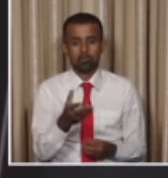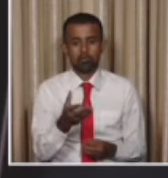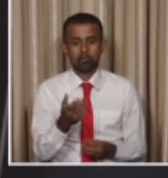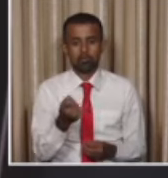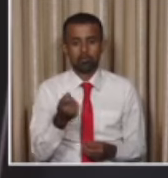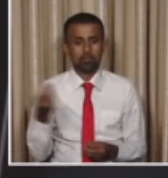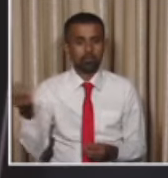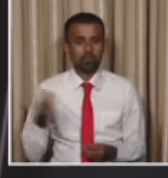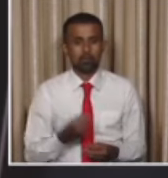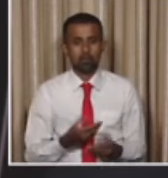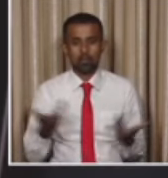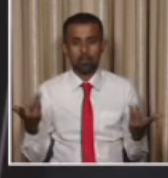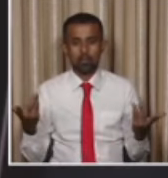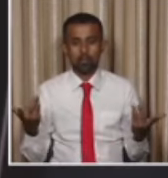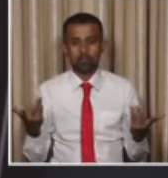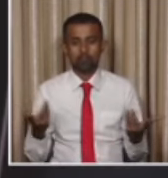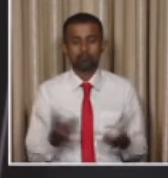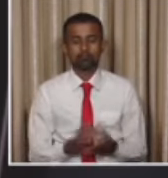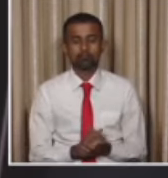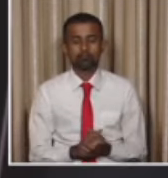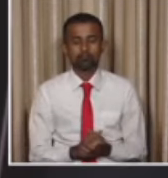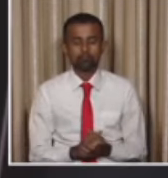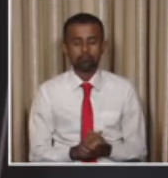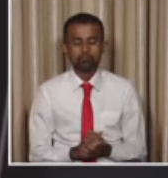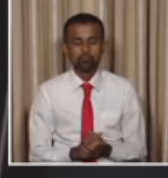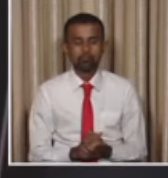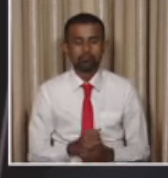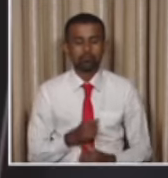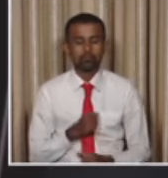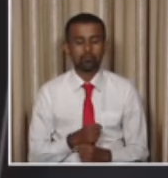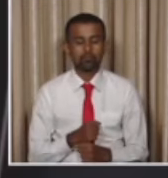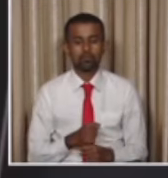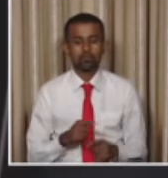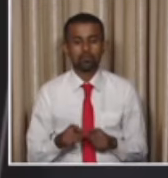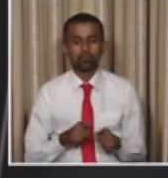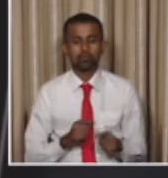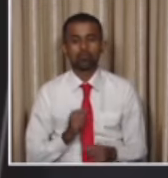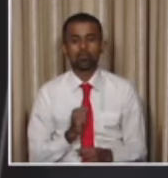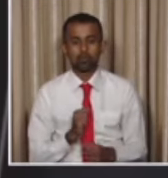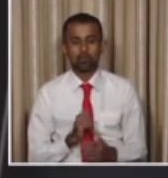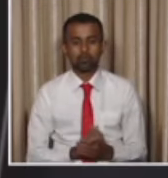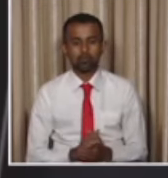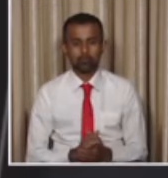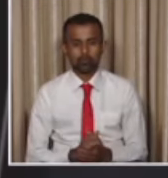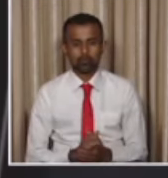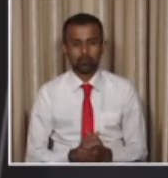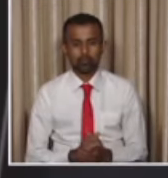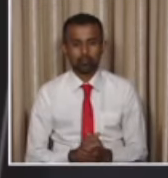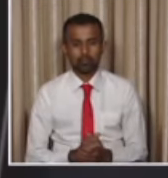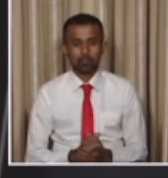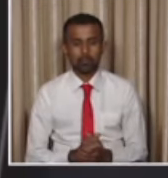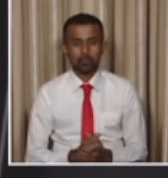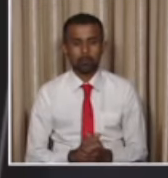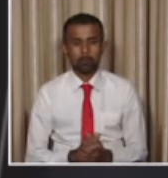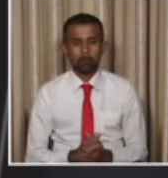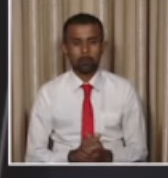සල්ලි ටික එවන්නේ නැතුව ඉඳී. එතකොට මොකද්ද කරන්නේ ආණ්ඩු වශයෙන්? මේකද හන්ද